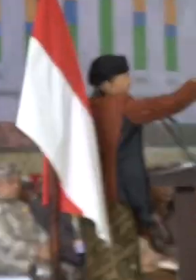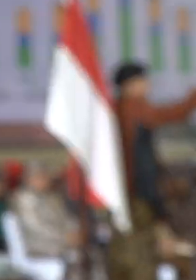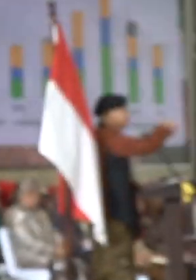regional